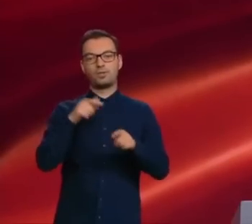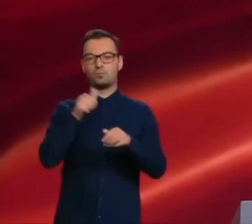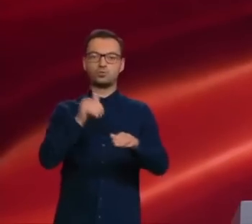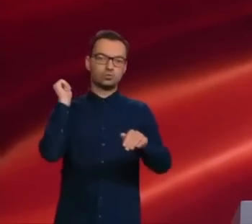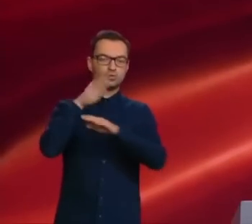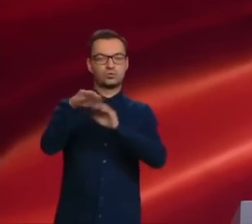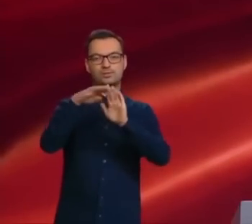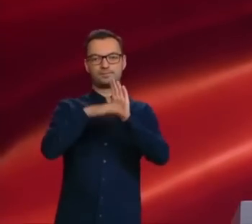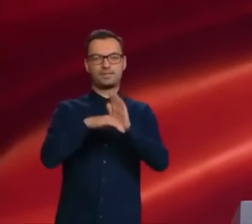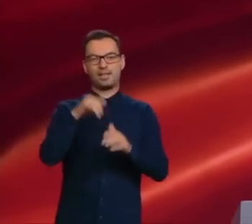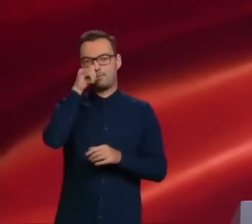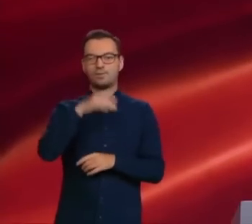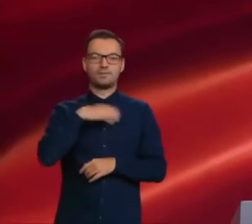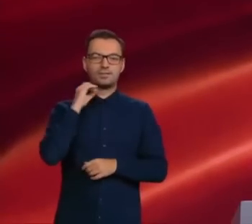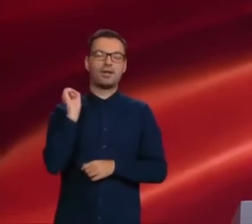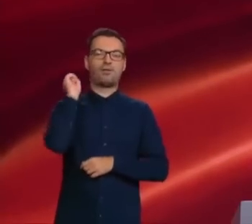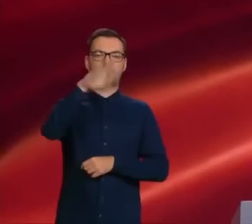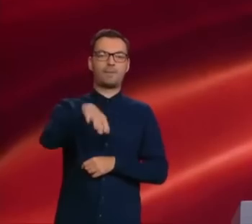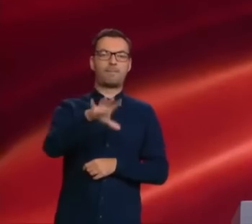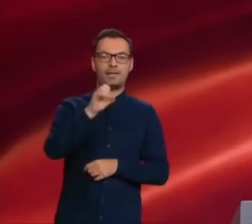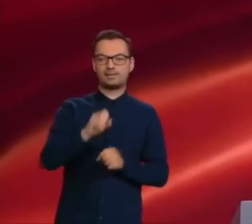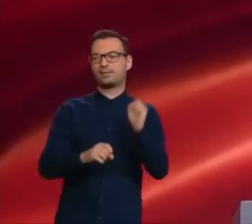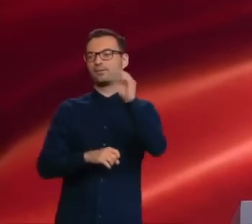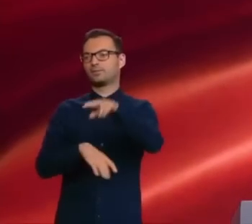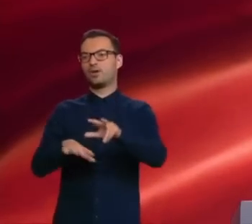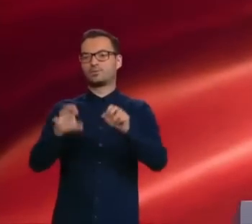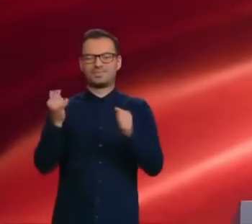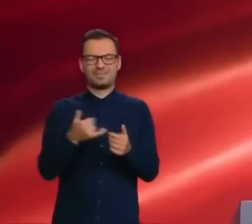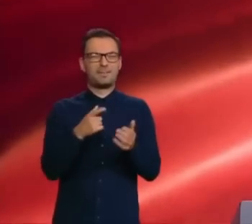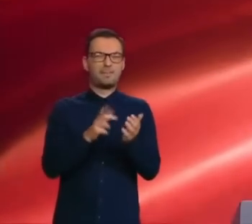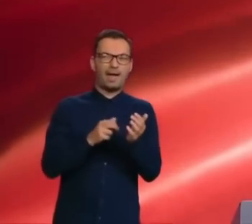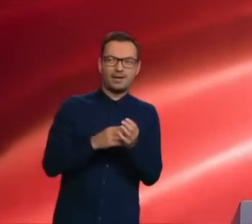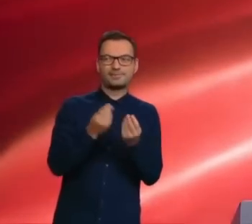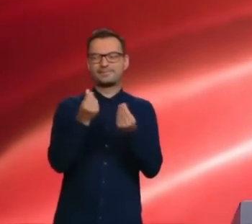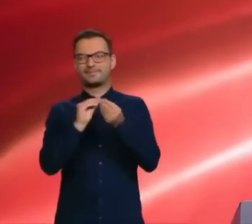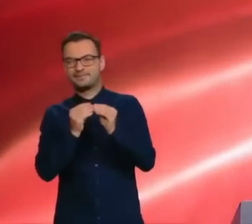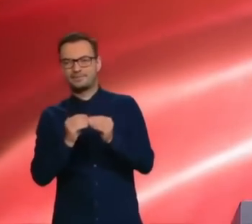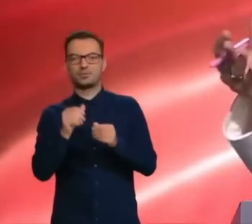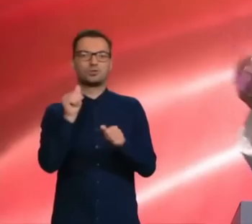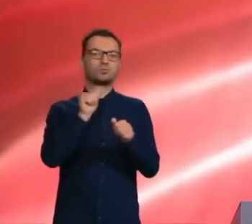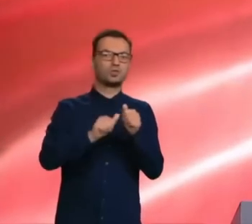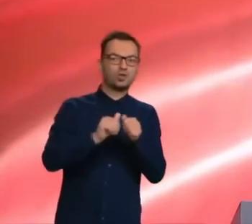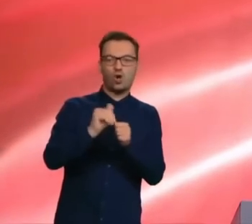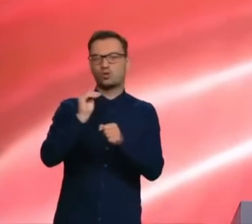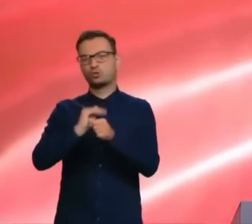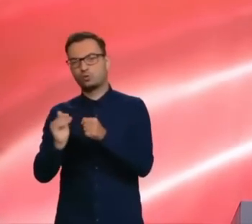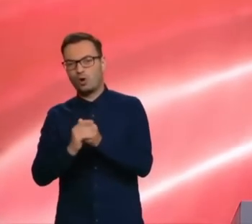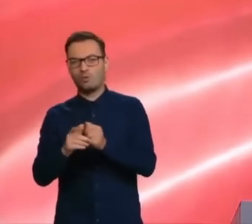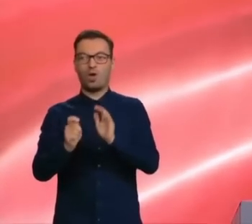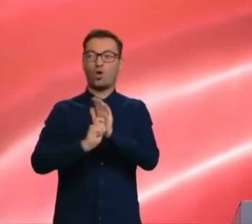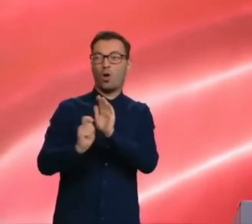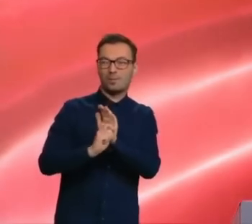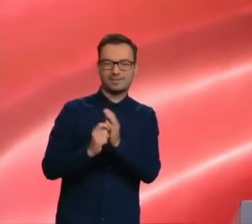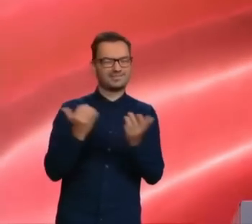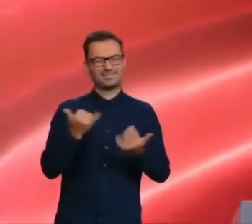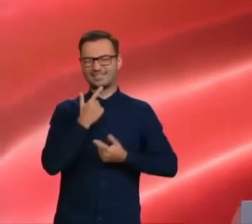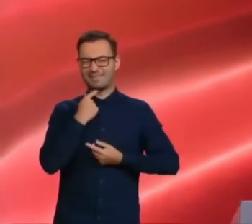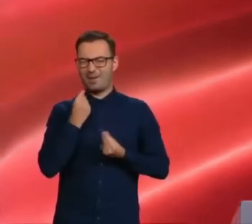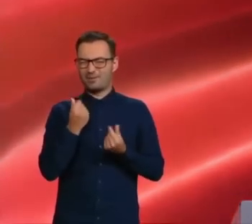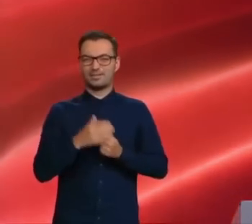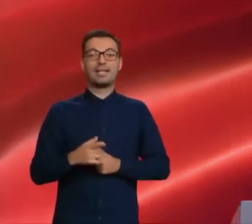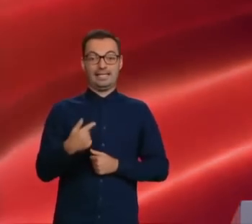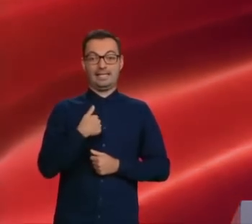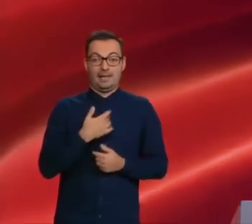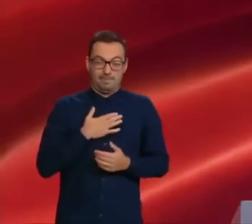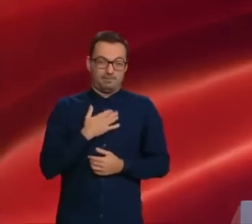dać 500 czy 800 zł, bo to zawsze zabraknie, czy na żłobek, czy na przedszkole, czy na przykład na korepetycje dla dziecka. I ja